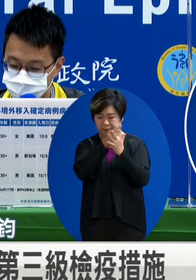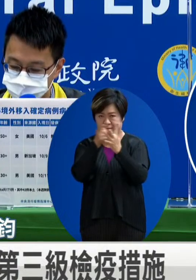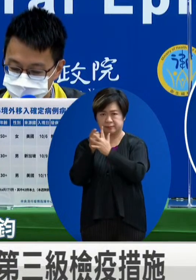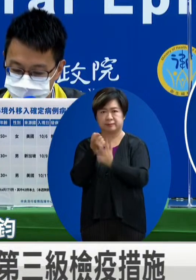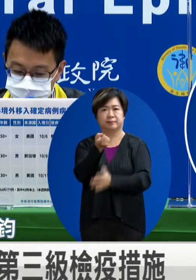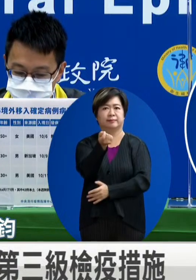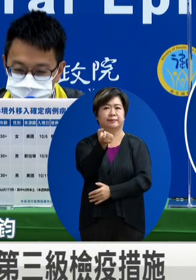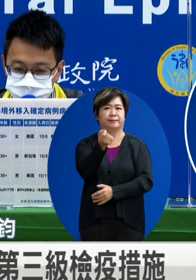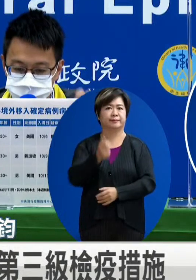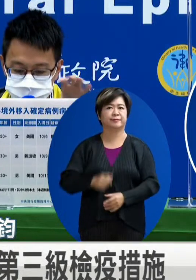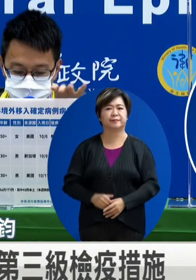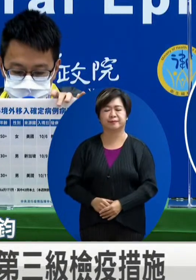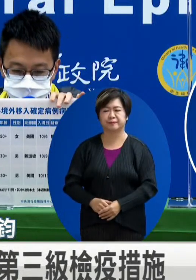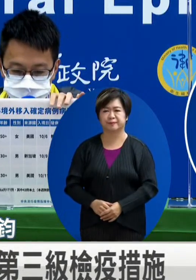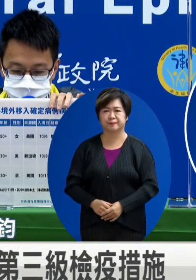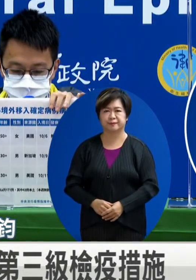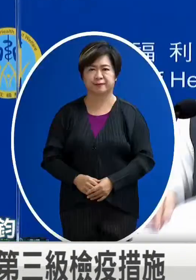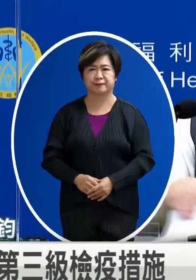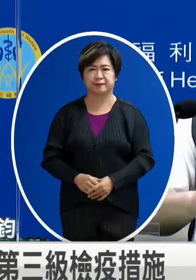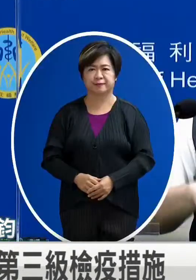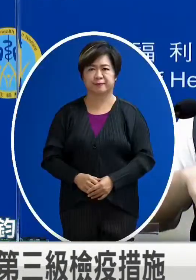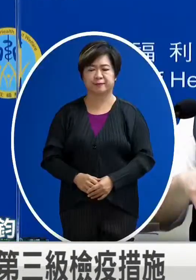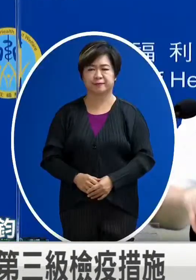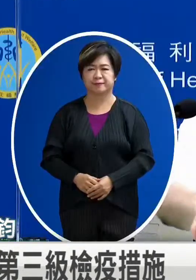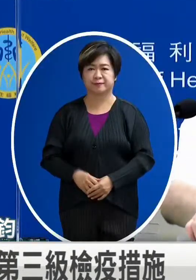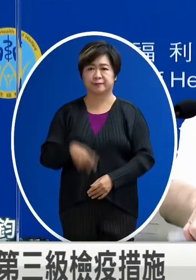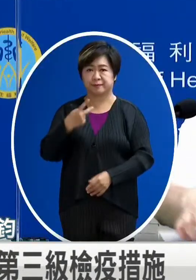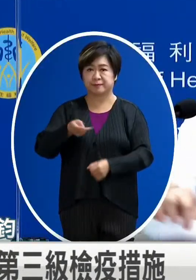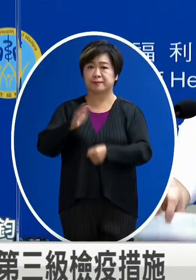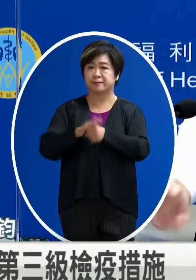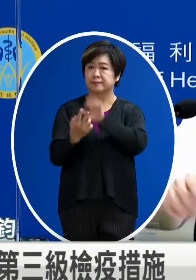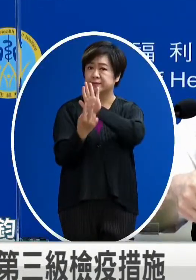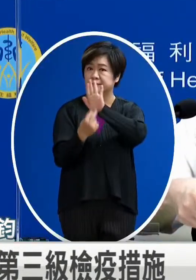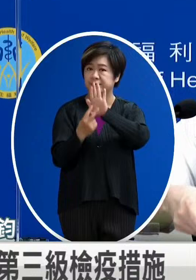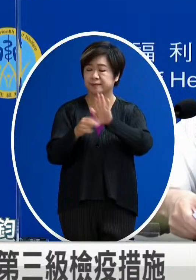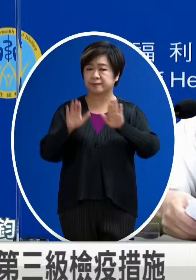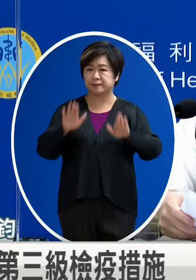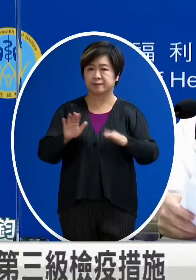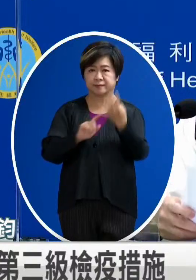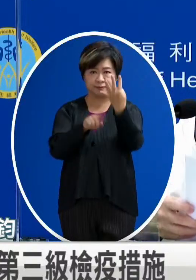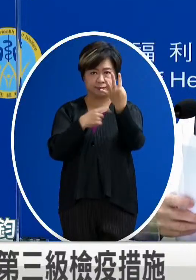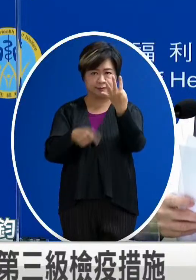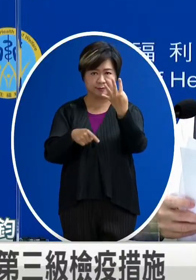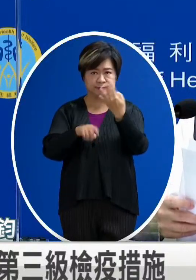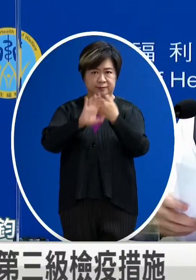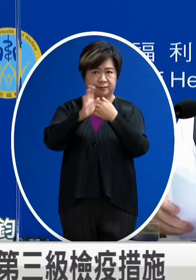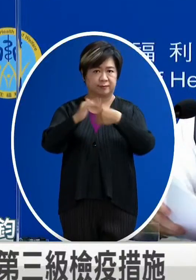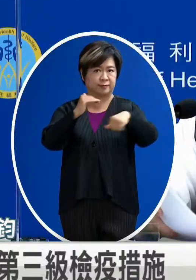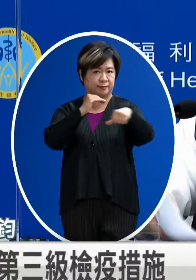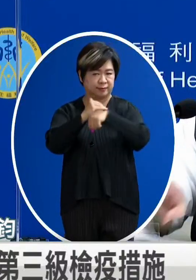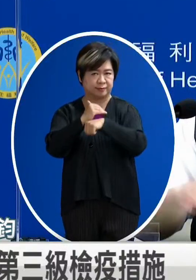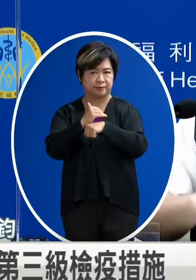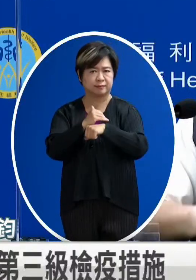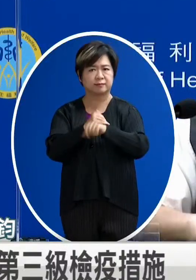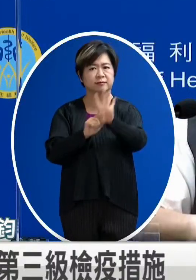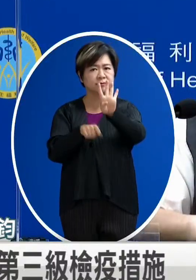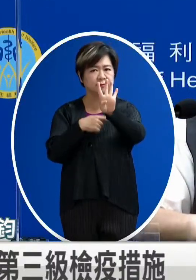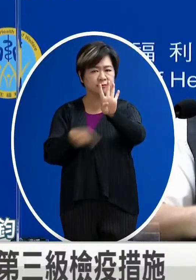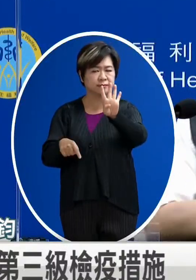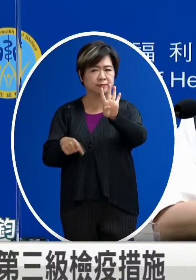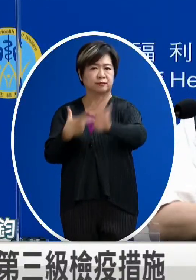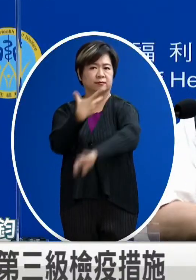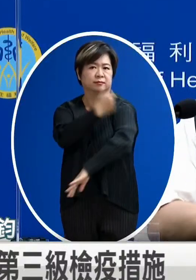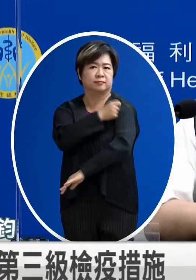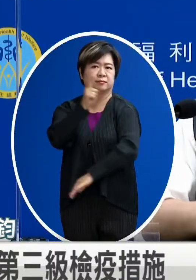较少一点。那另外再补充，就是今天的4例的境外移入病例，这4例都有打